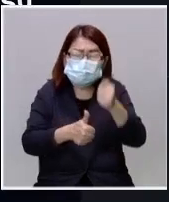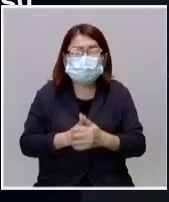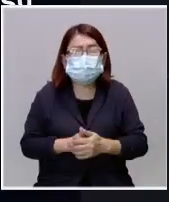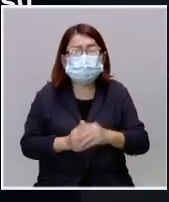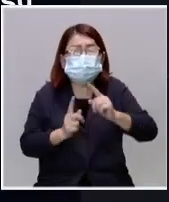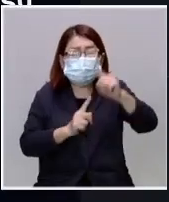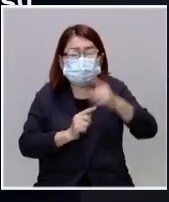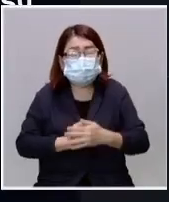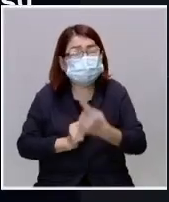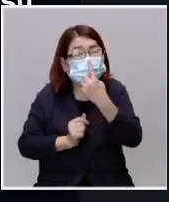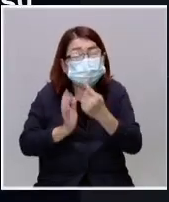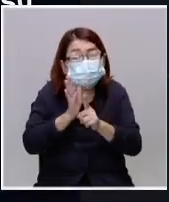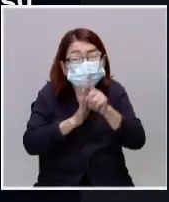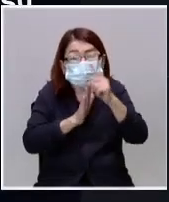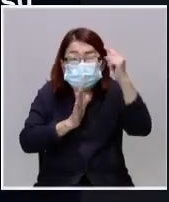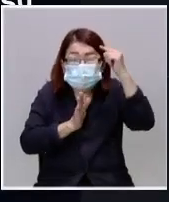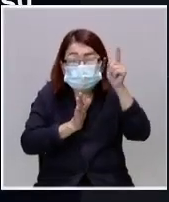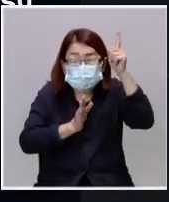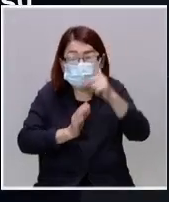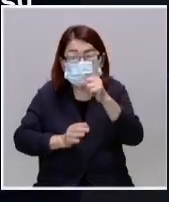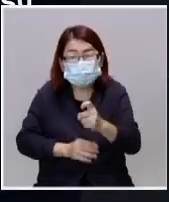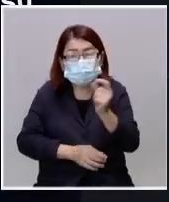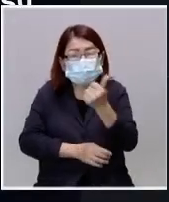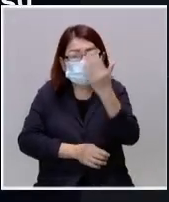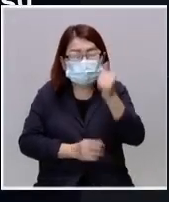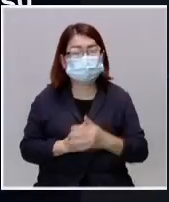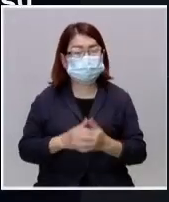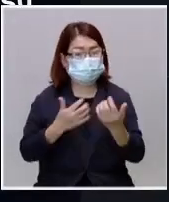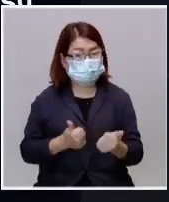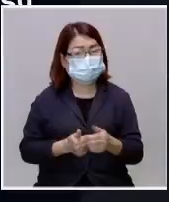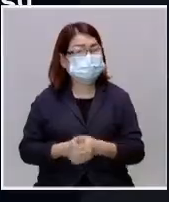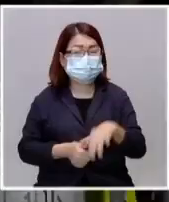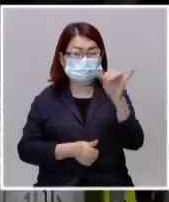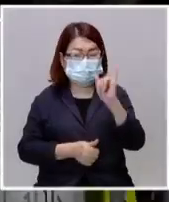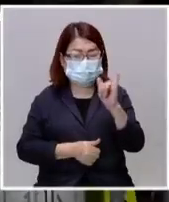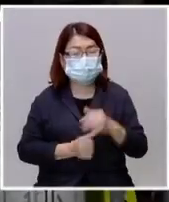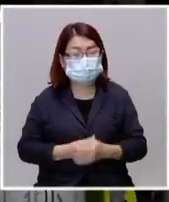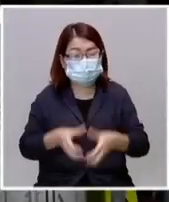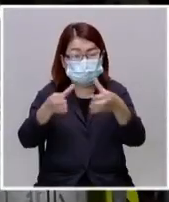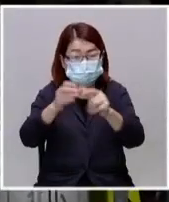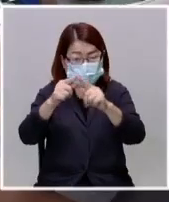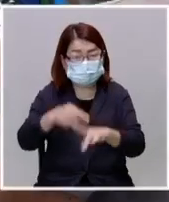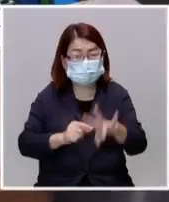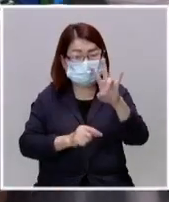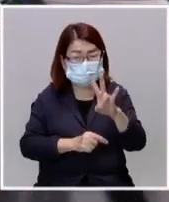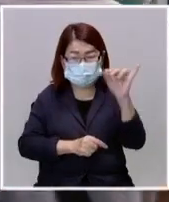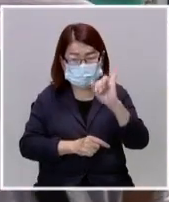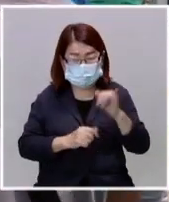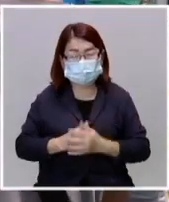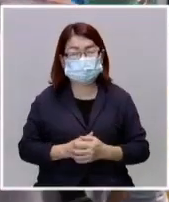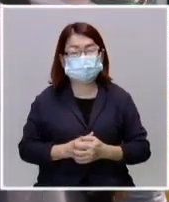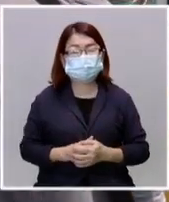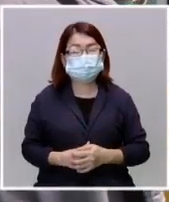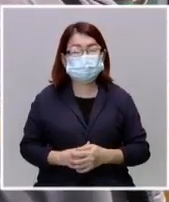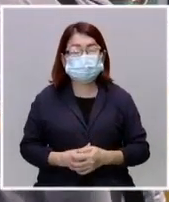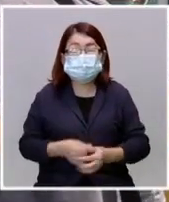วิตมากที่สุดเป็นอันดับต้นๆขณะนี้เนี่ยยังไม่ได้จัดให้อยู่ใน7กลุ่มโรคเรื้อรังที่ให้ลงทะเบียนเข้ารับการฉีดเป็นกลุ่มแรกนะ